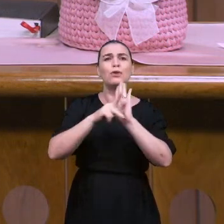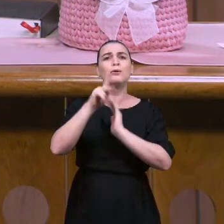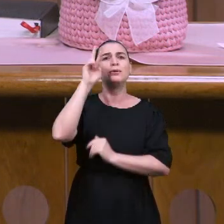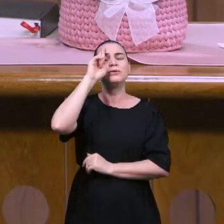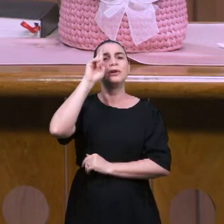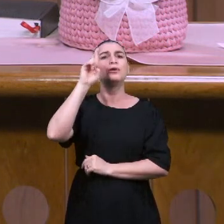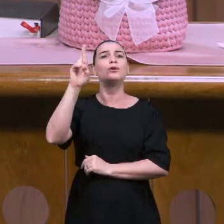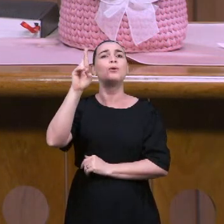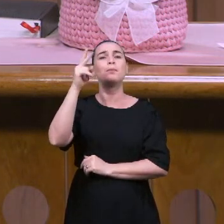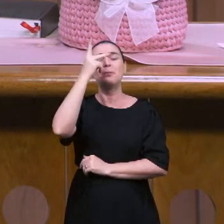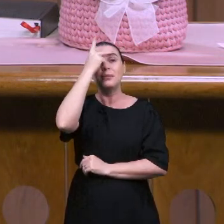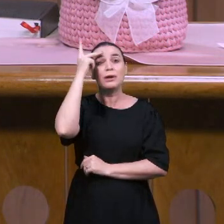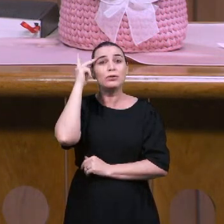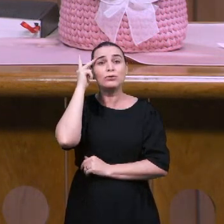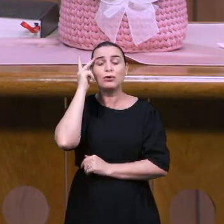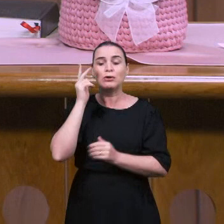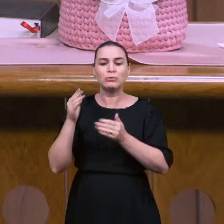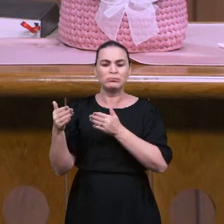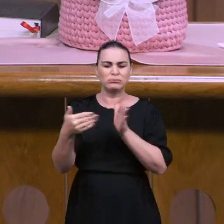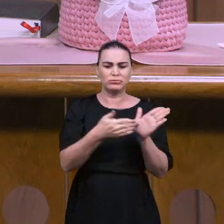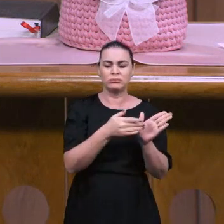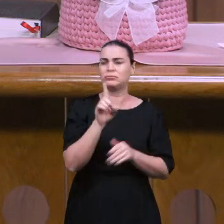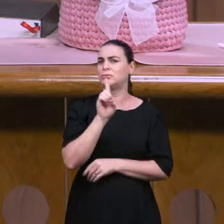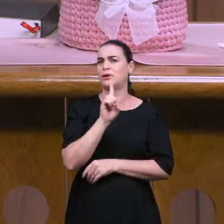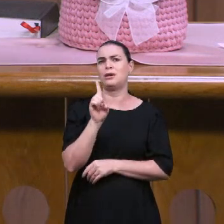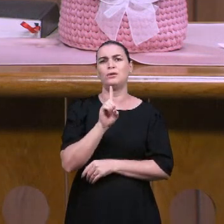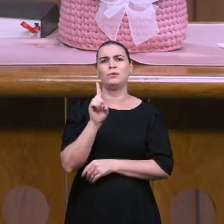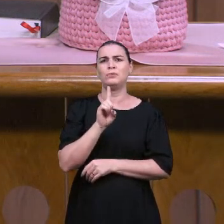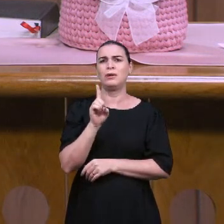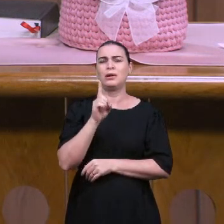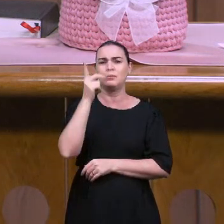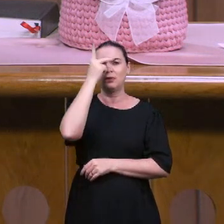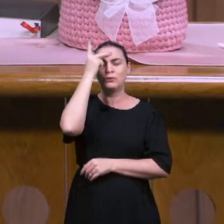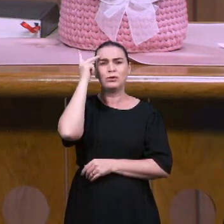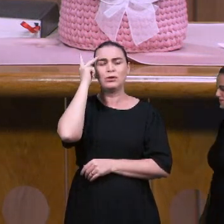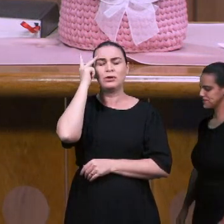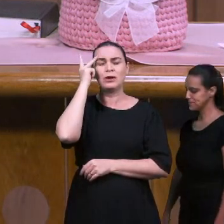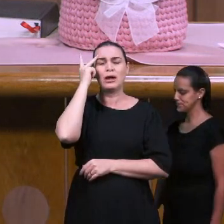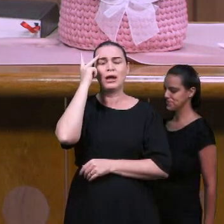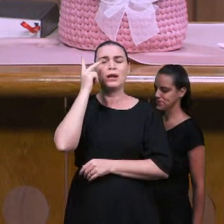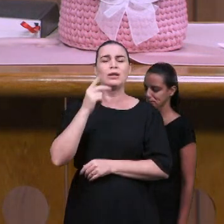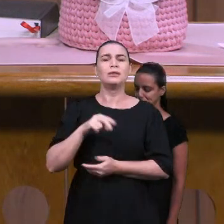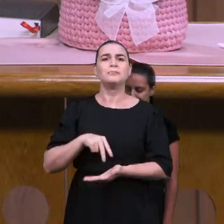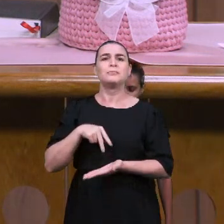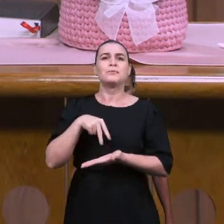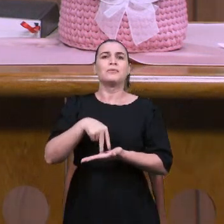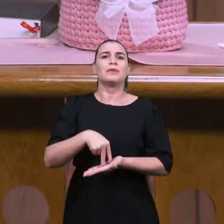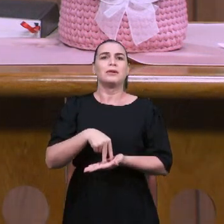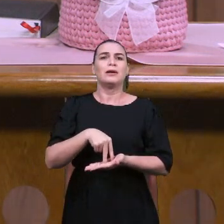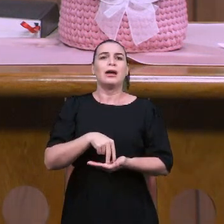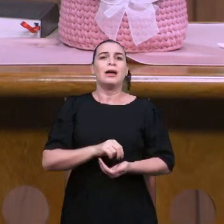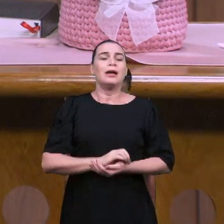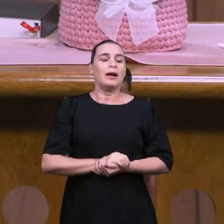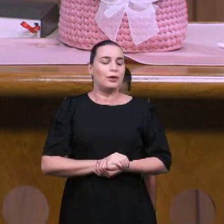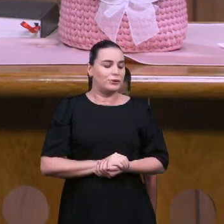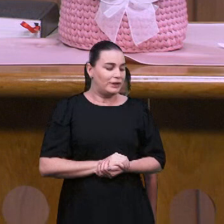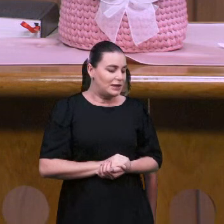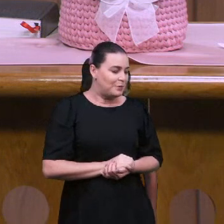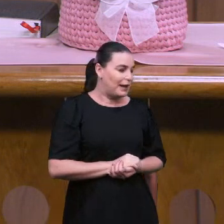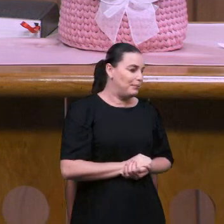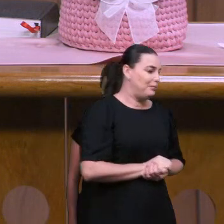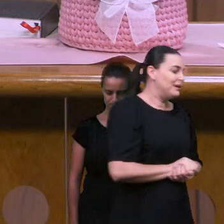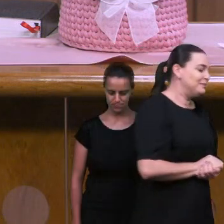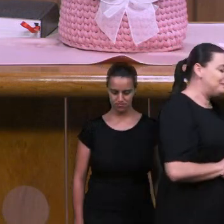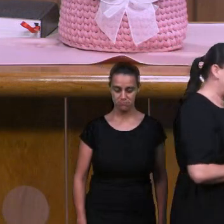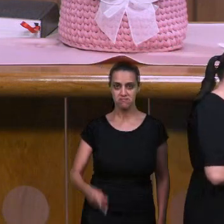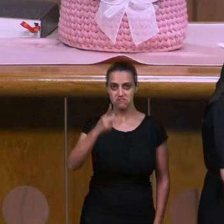va sauter des étapes. Personne ne peut passer outre ça. Il n'y a pas des autorités qui disent qu'il va maintenant